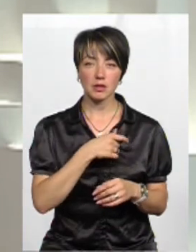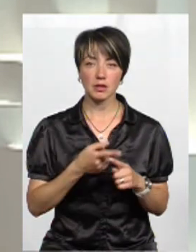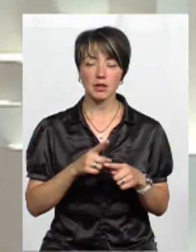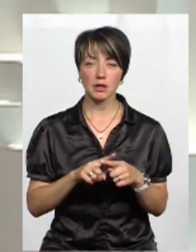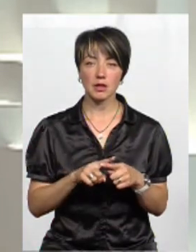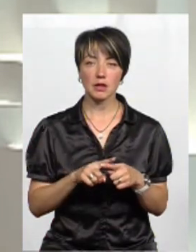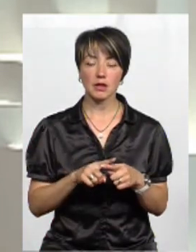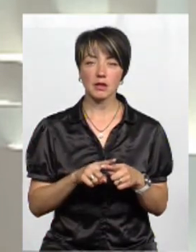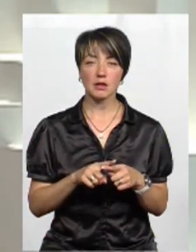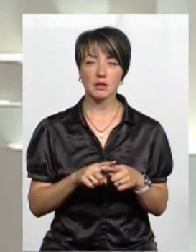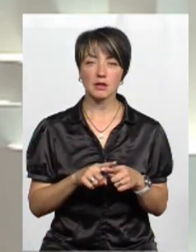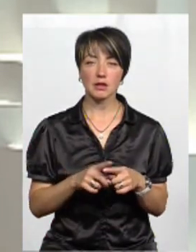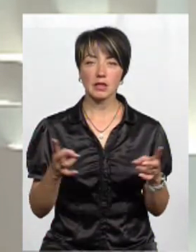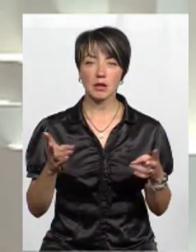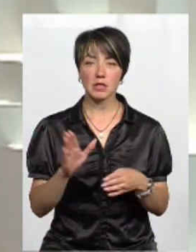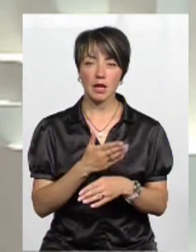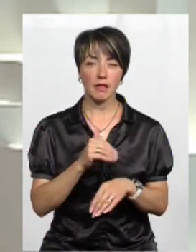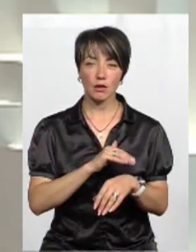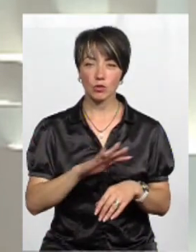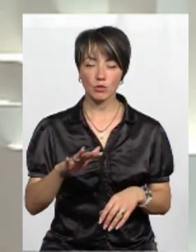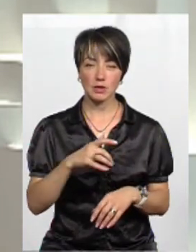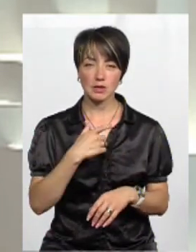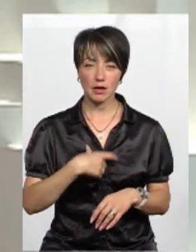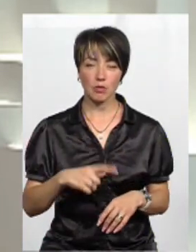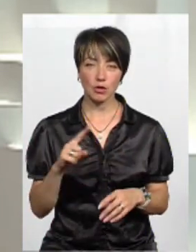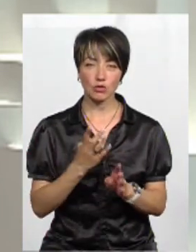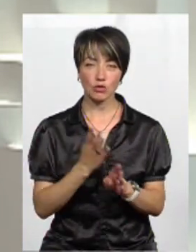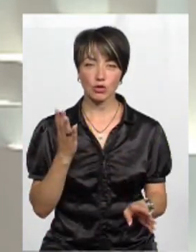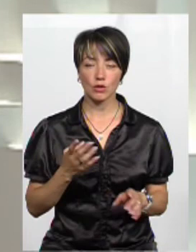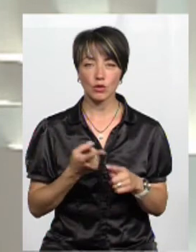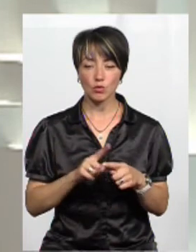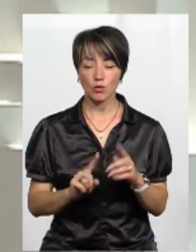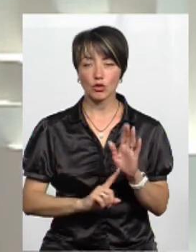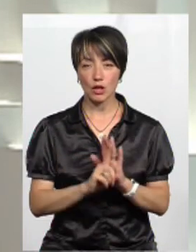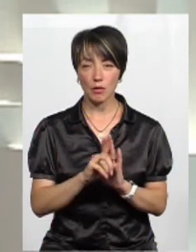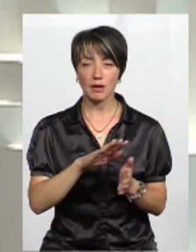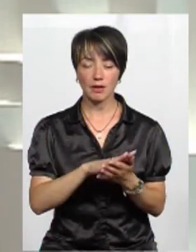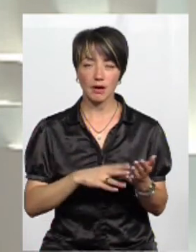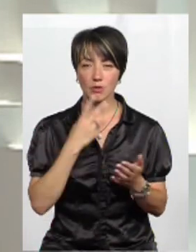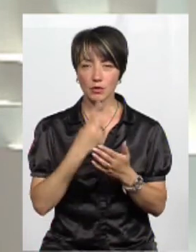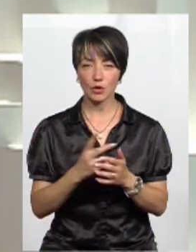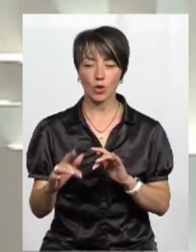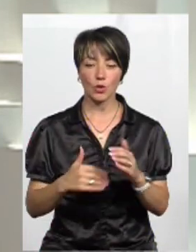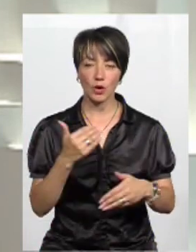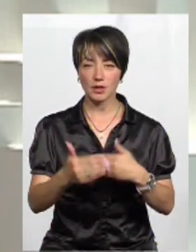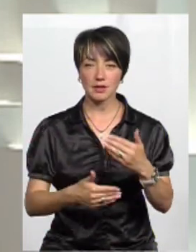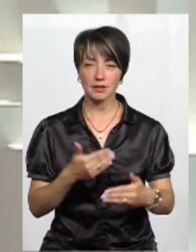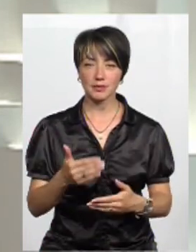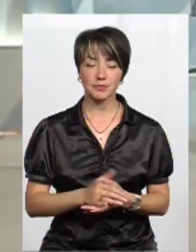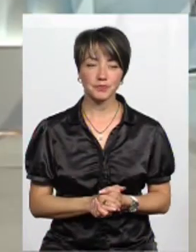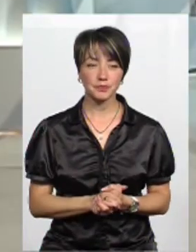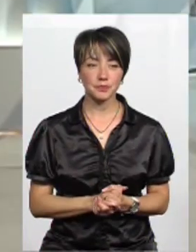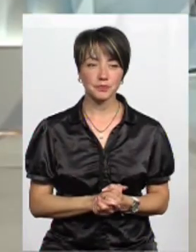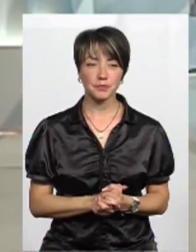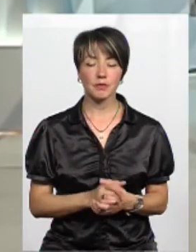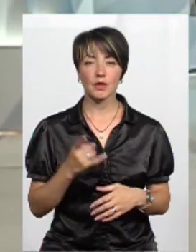запитали, це треба зняти недоторканність себе, в першу чергу. Тому з цього почнемо, а далі будемо рухатись і робити щось гарне для